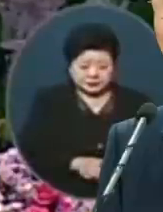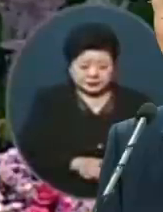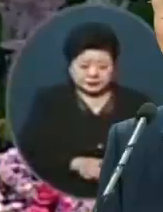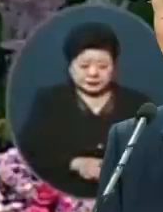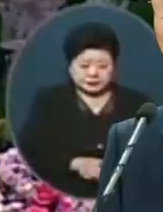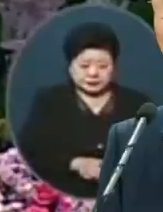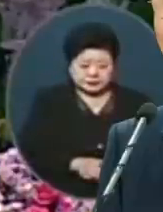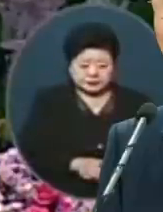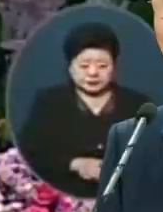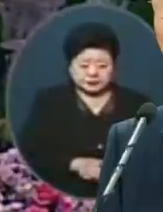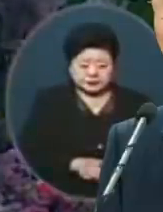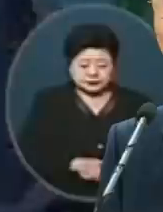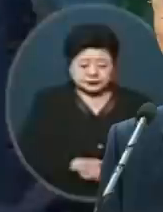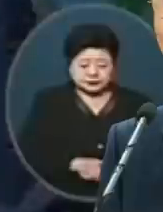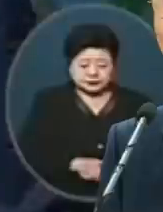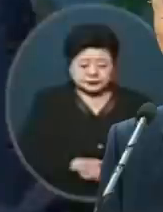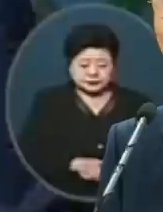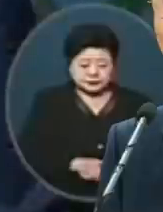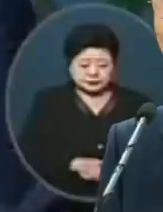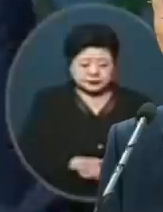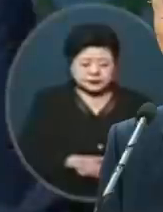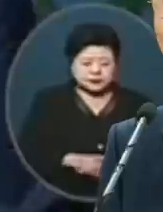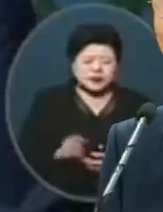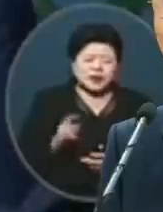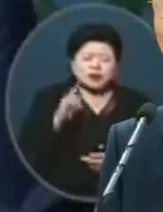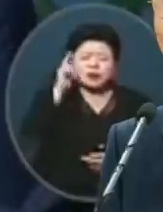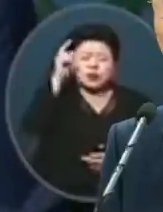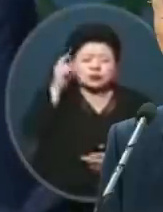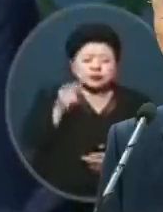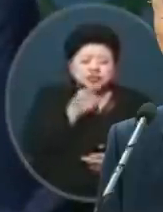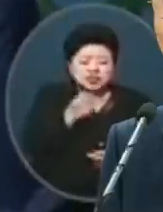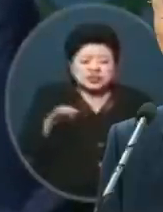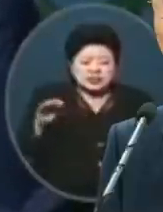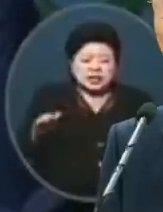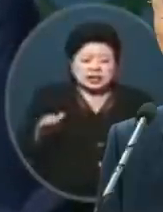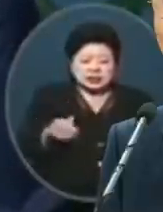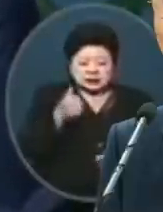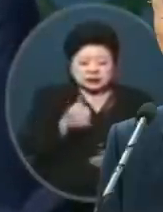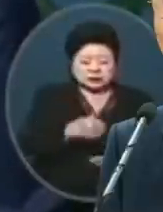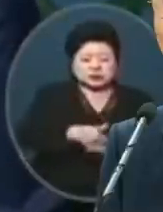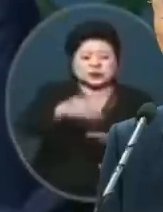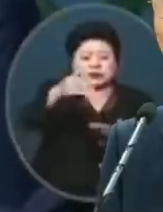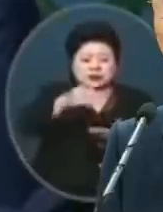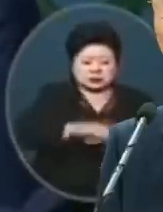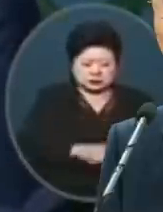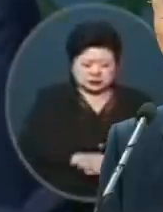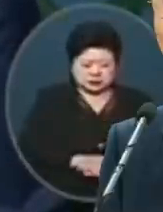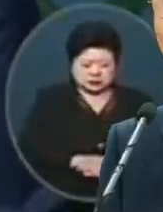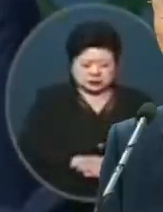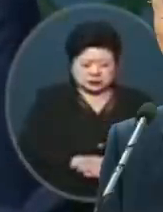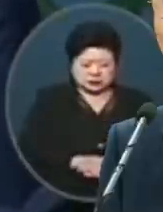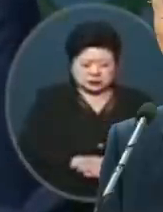그래서 제일 높은 천사장이라도 하나님이 내가 쫓아버렸습니다. 그